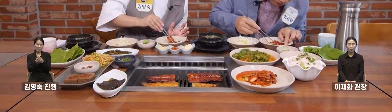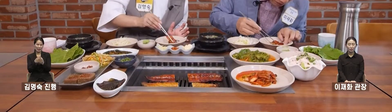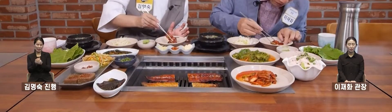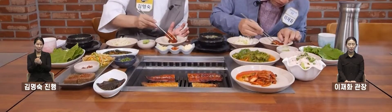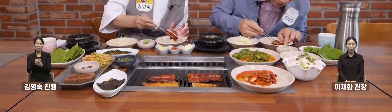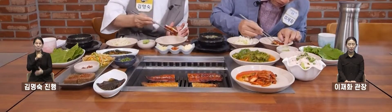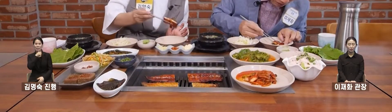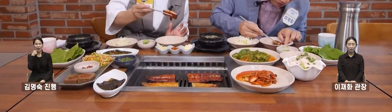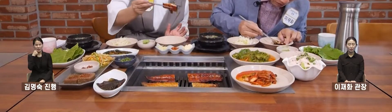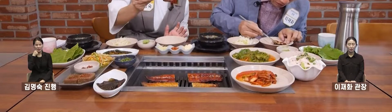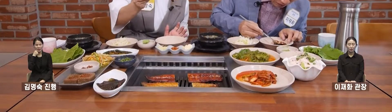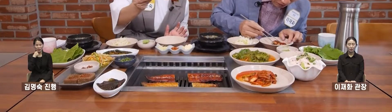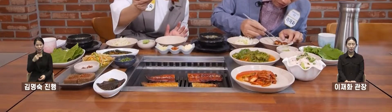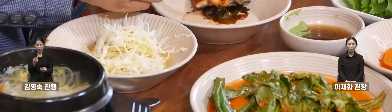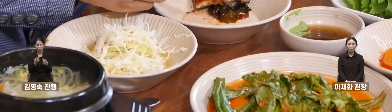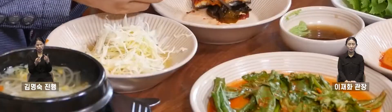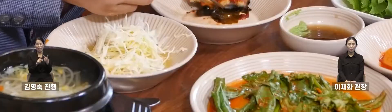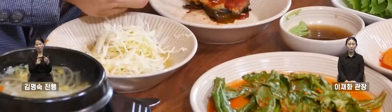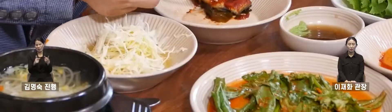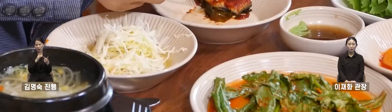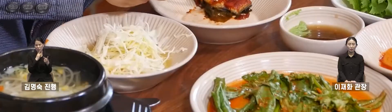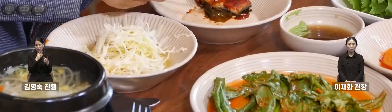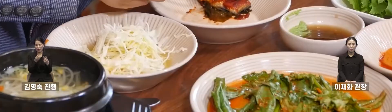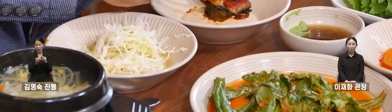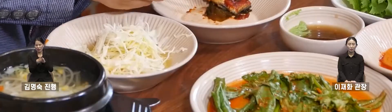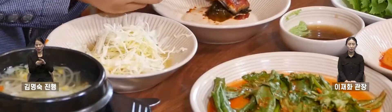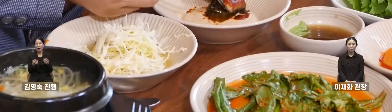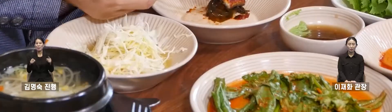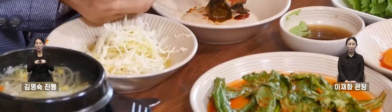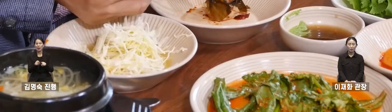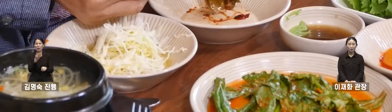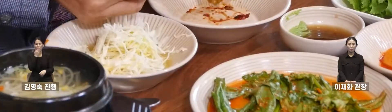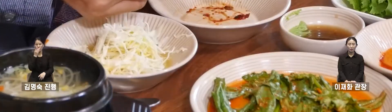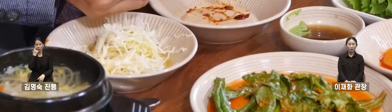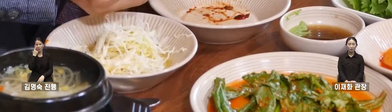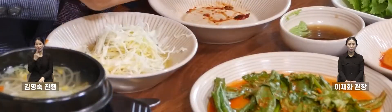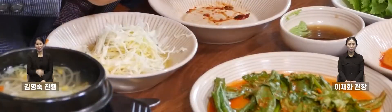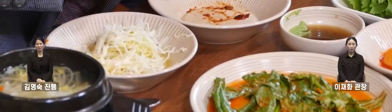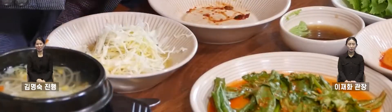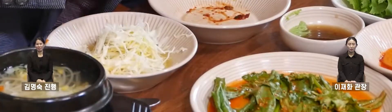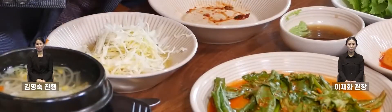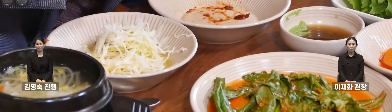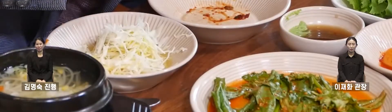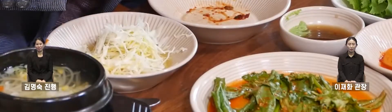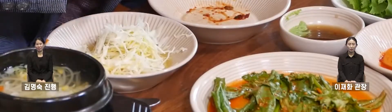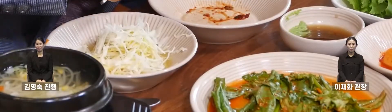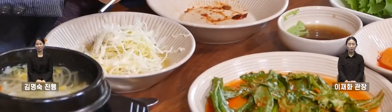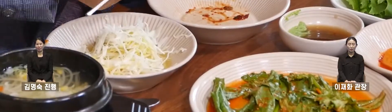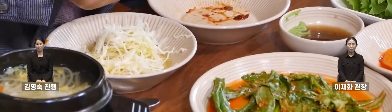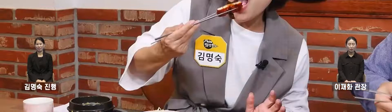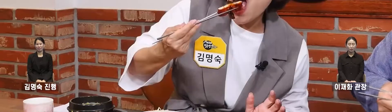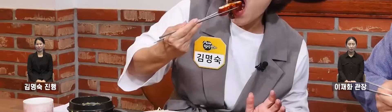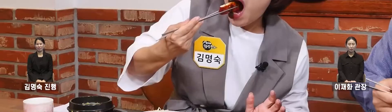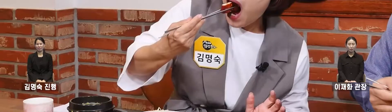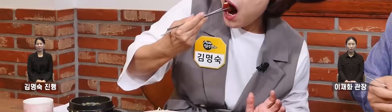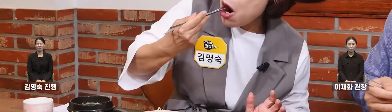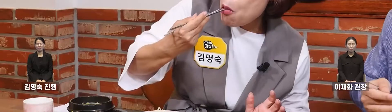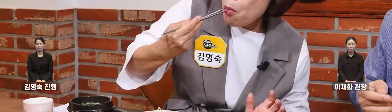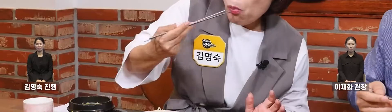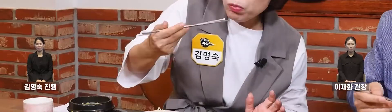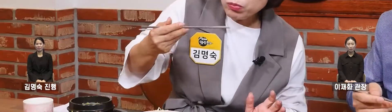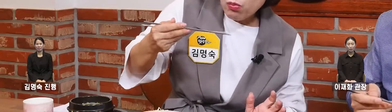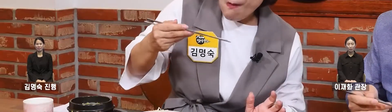깻잎만 이렇게 양념을요 깻잎하고만 한번 먹어보도록 하겠습니다.